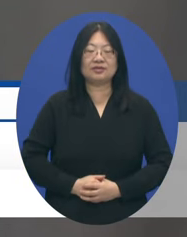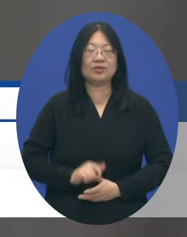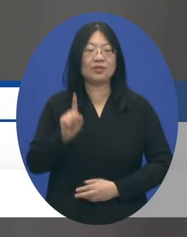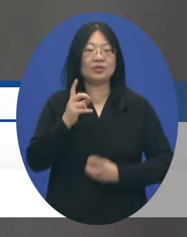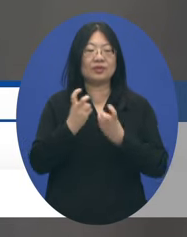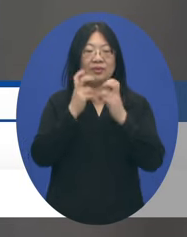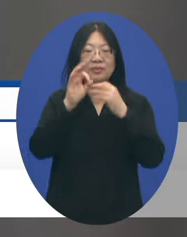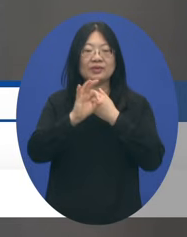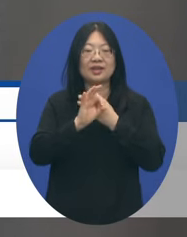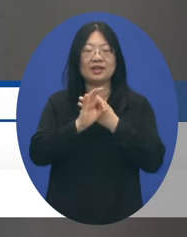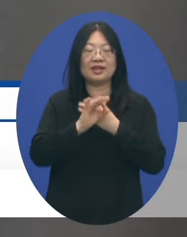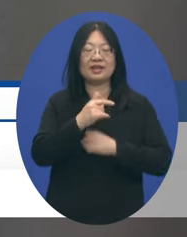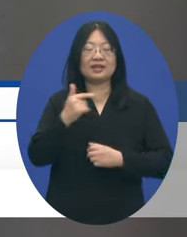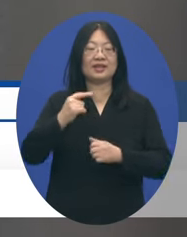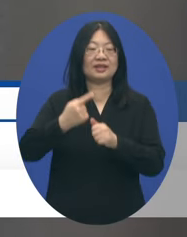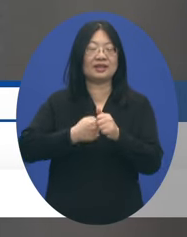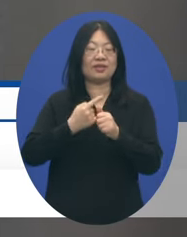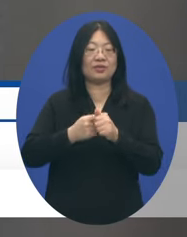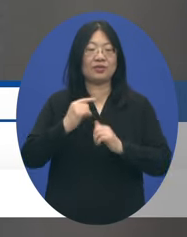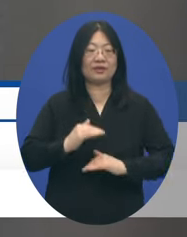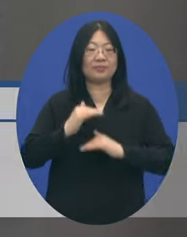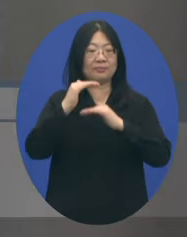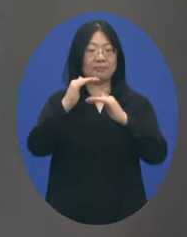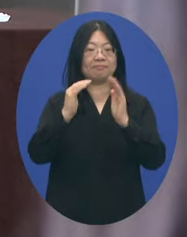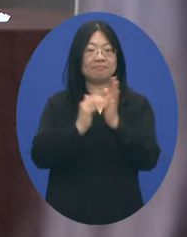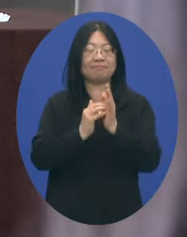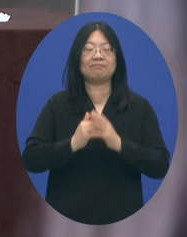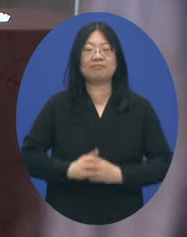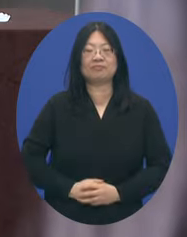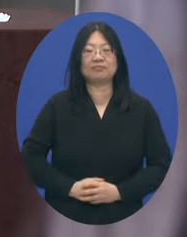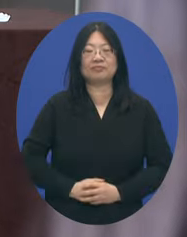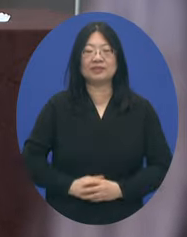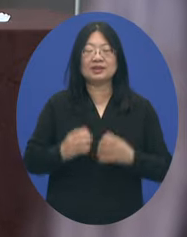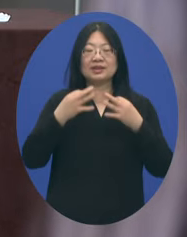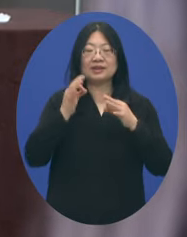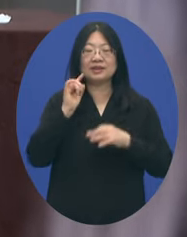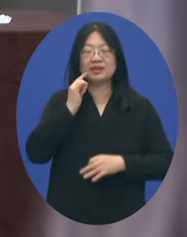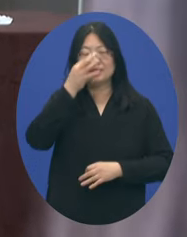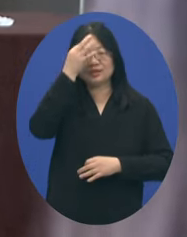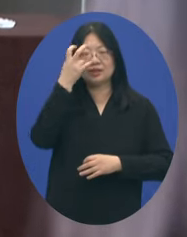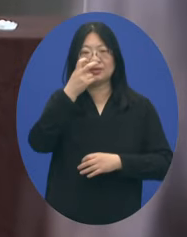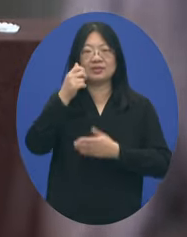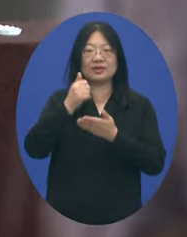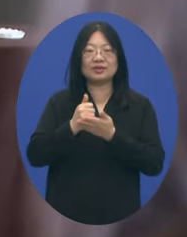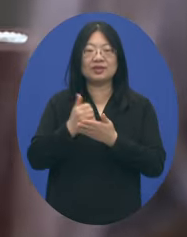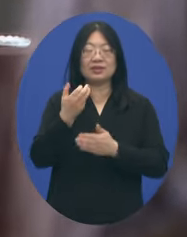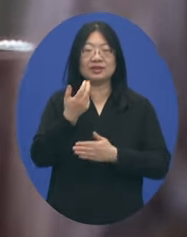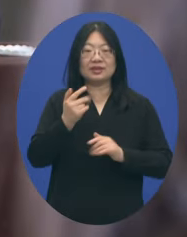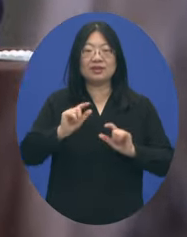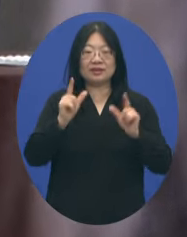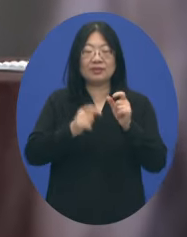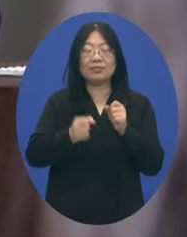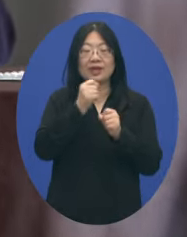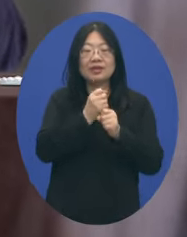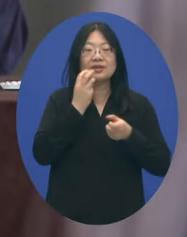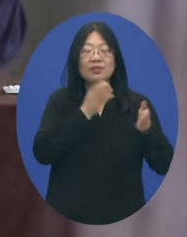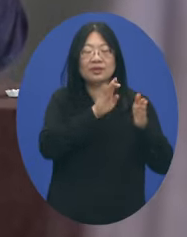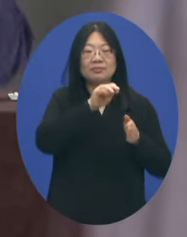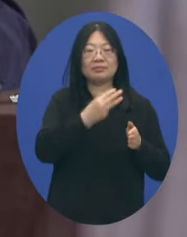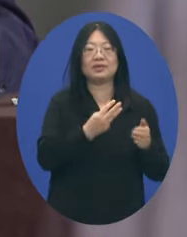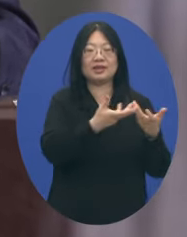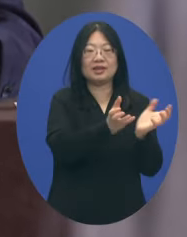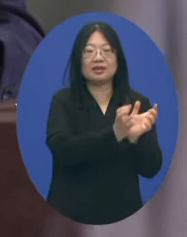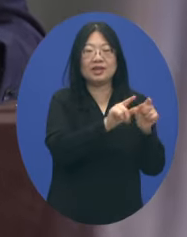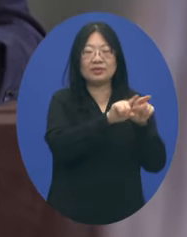보면 되게 자연스러운 과정이었고. 김 예술 감독은 1997년에 창단한 경기필과